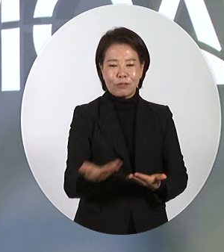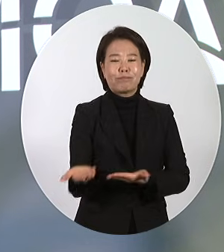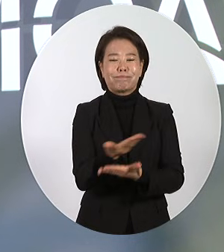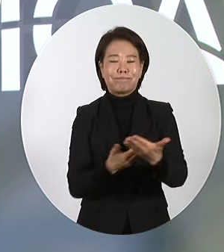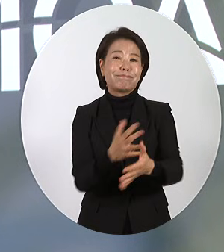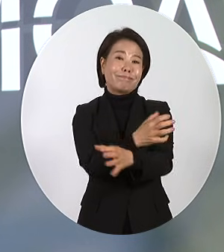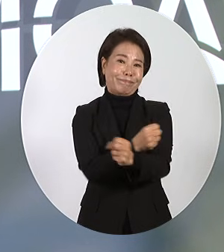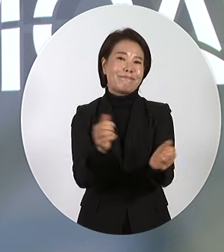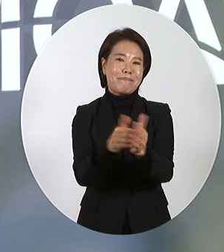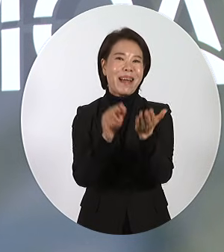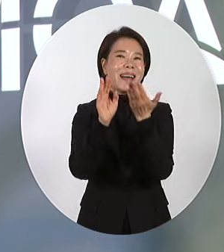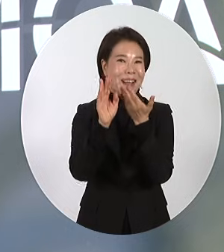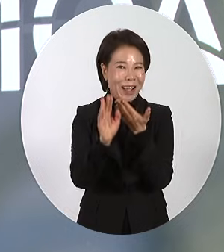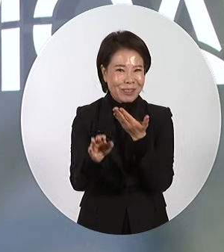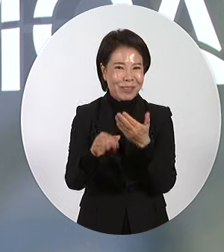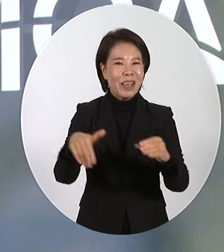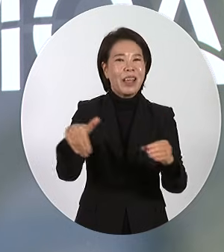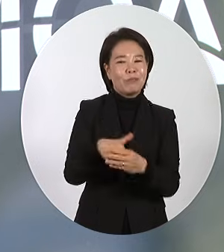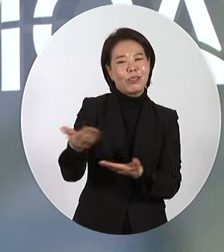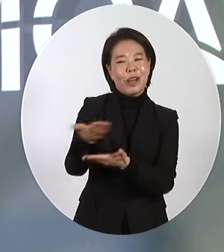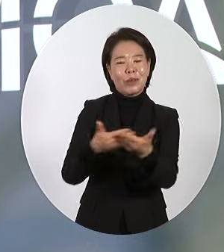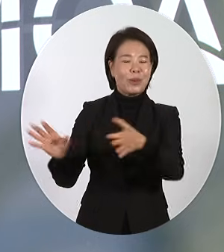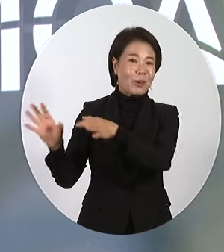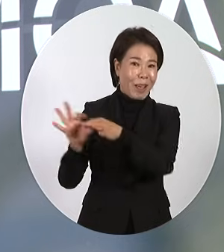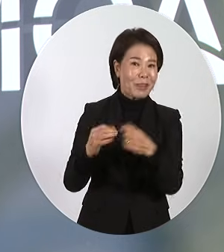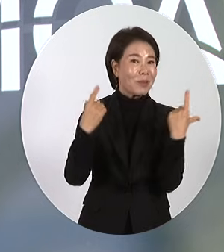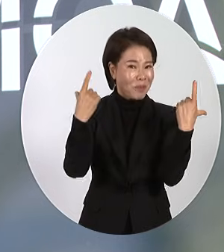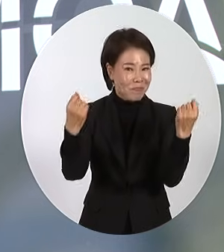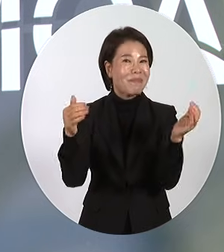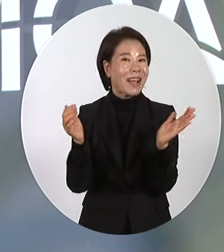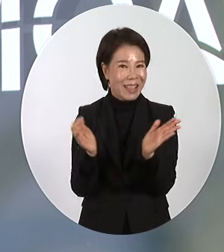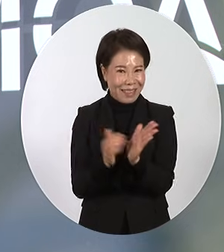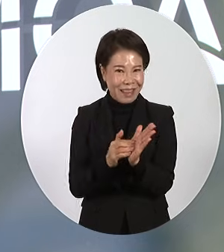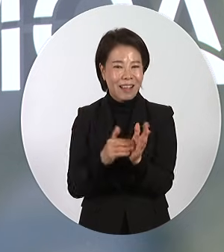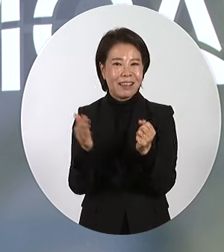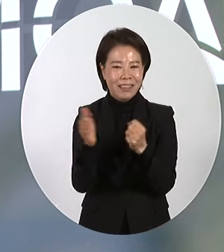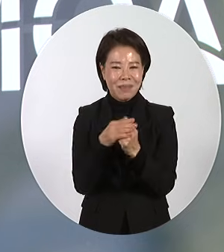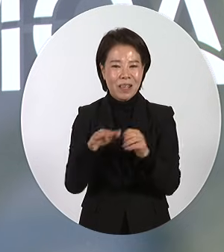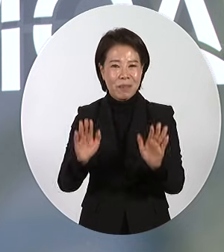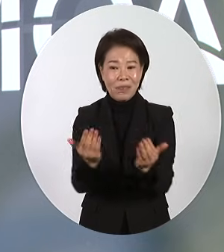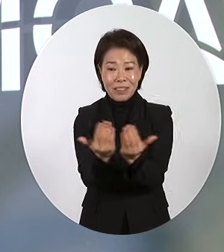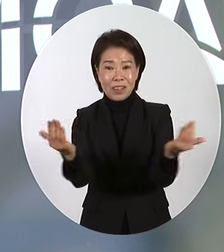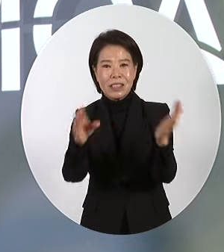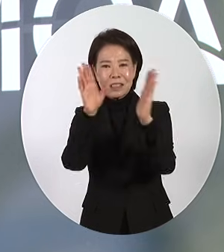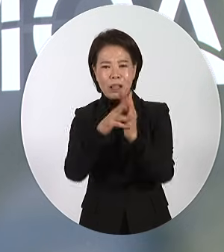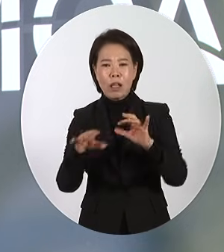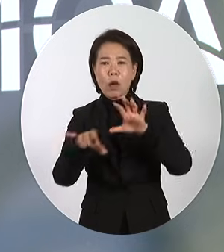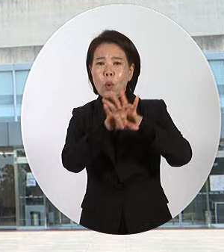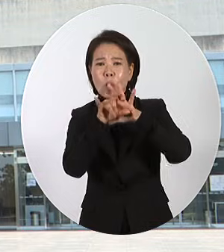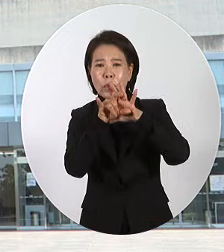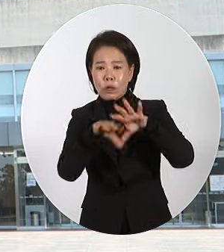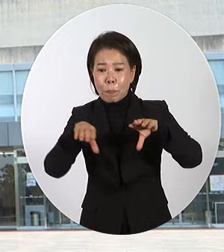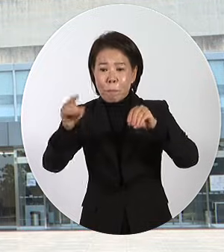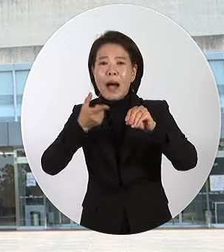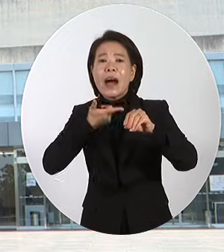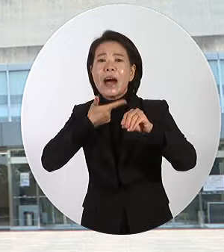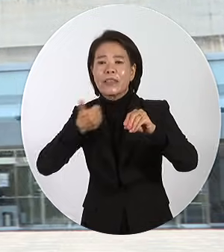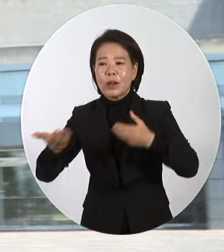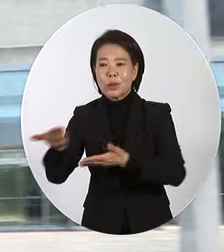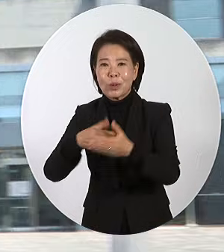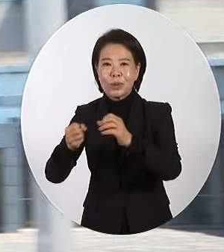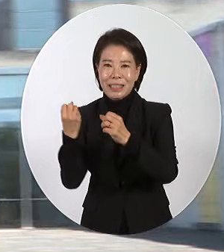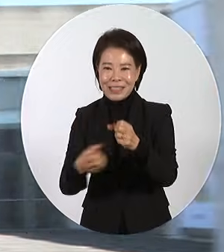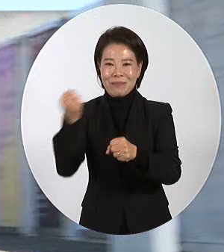우호 교류협정 체결 이후 문화교류를 지속해왔는데요. 이번 전시는 코로나19로 중단됐던